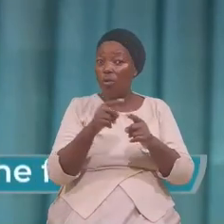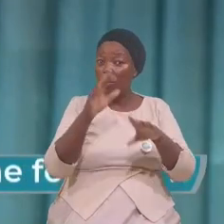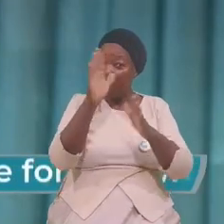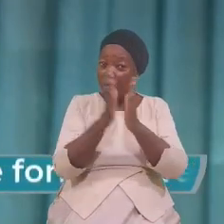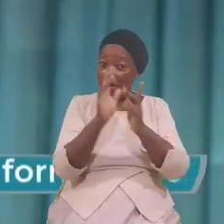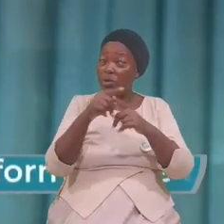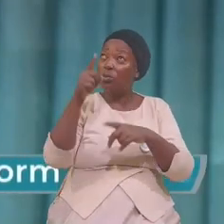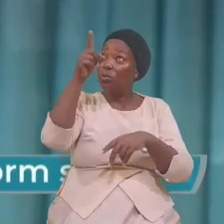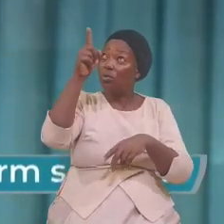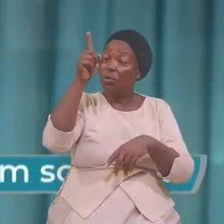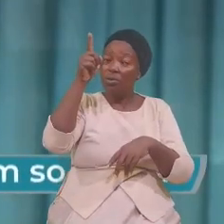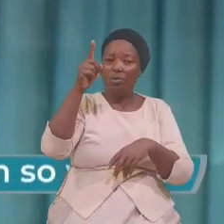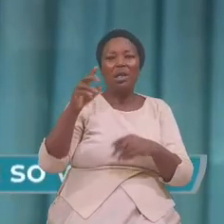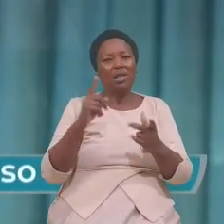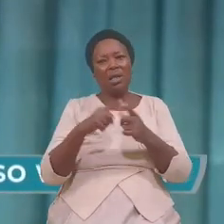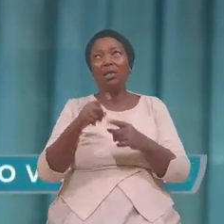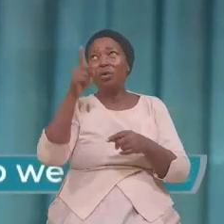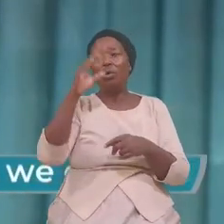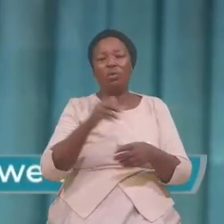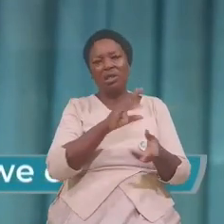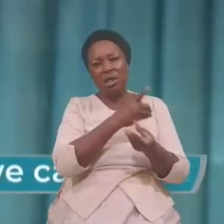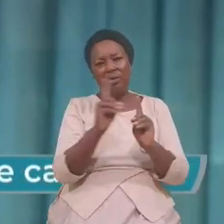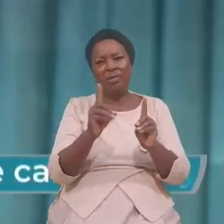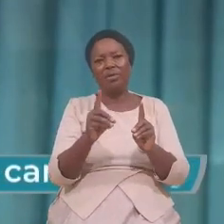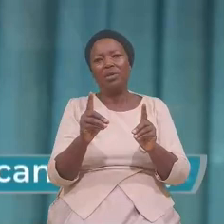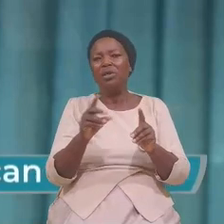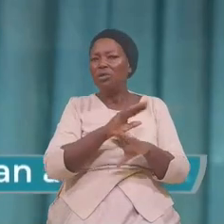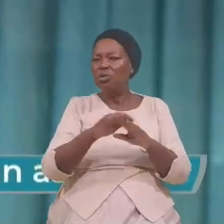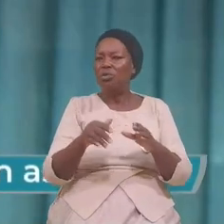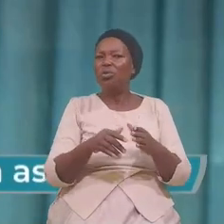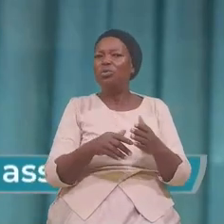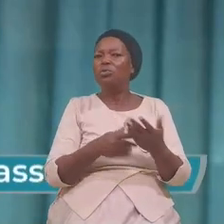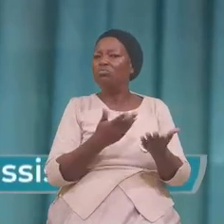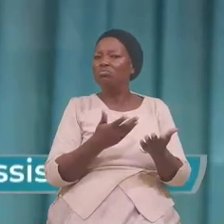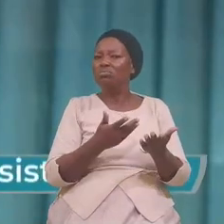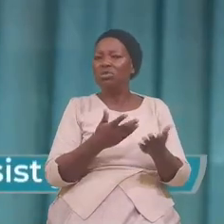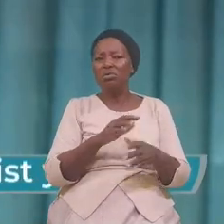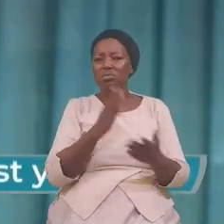Quand tu l'appelles, il te délivre. N'hésite pas à le glorifier pour témoigner.